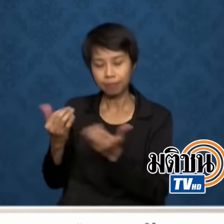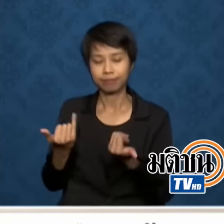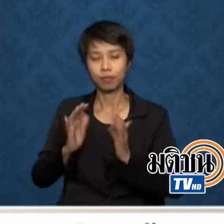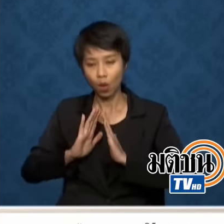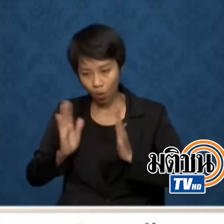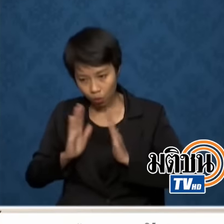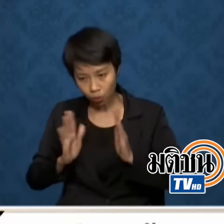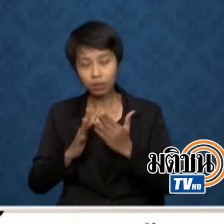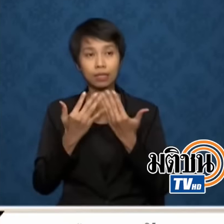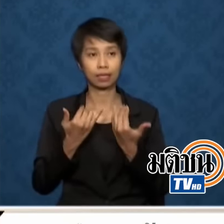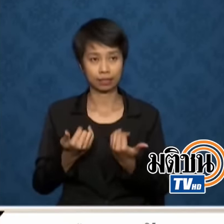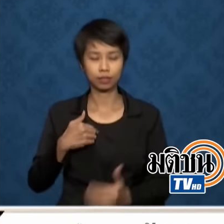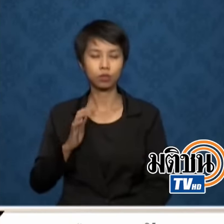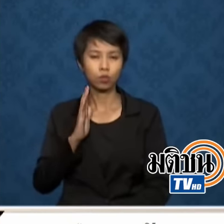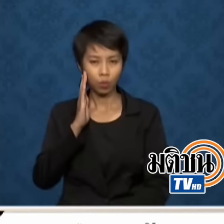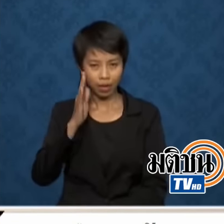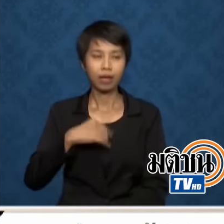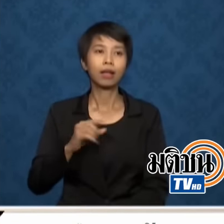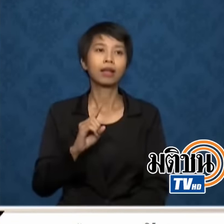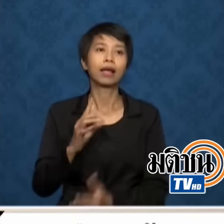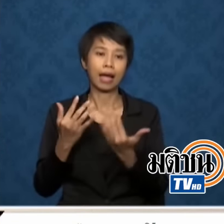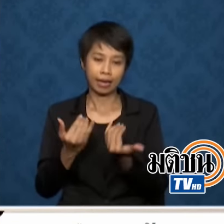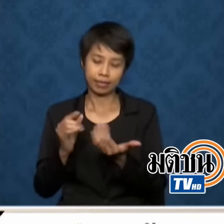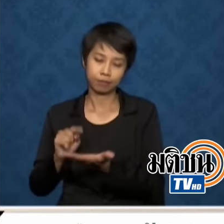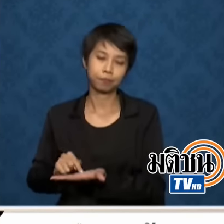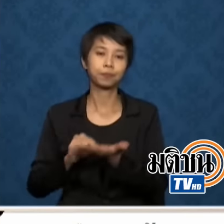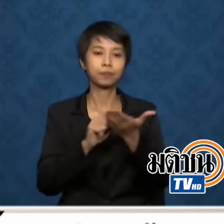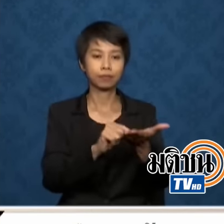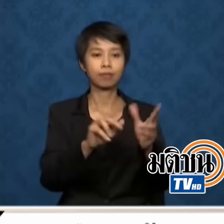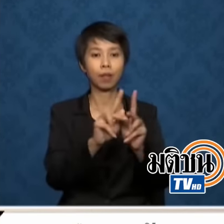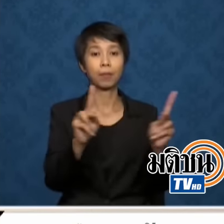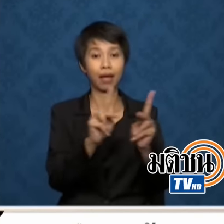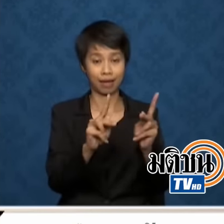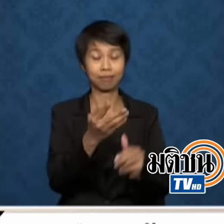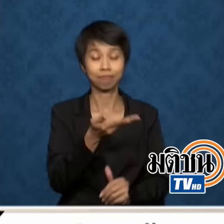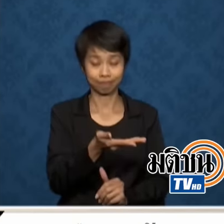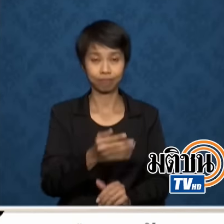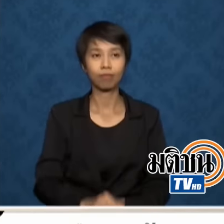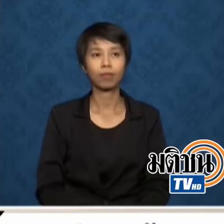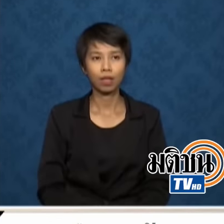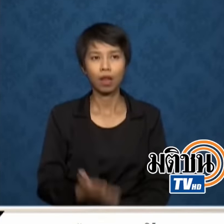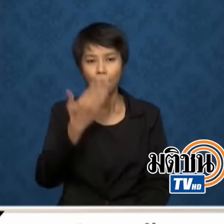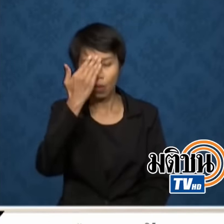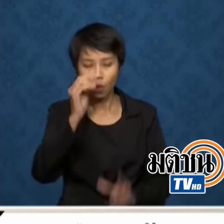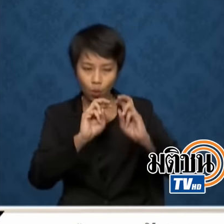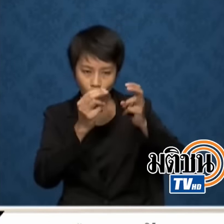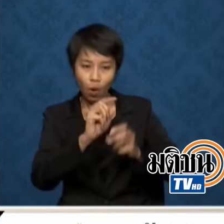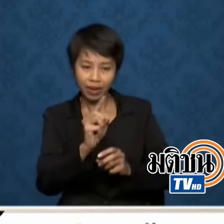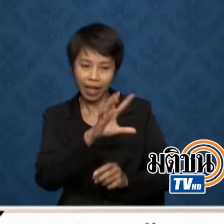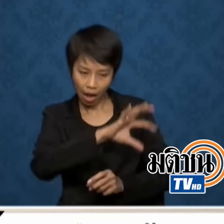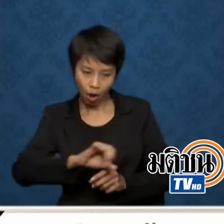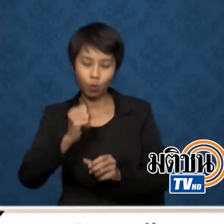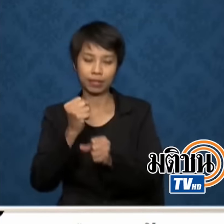จะนำไปแน่นอนครับจะสะท้อนไปยังคณะกรรมการเรื่องของซอฟต์พาวเวอร์นะครับว่าประเด็นใดสามารถนำไปหยิบใช้